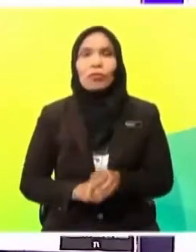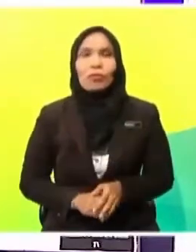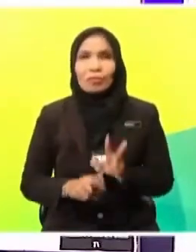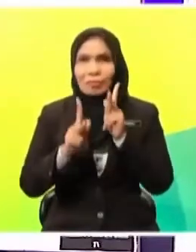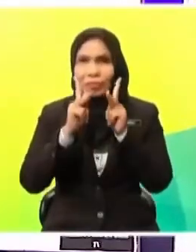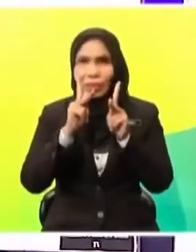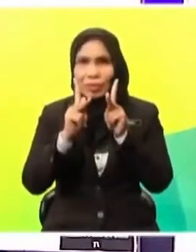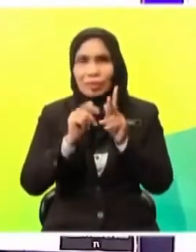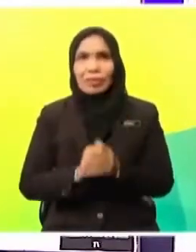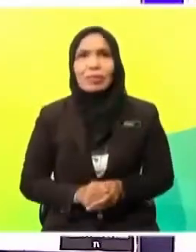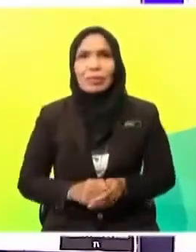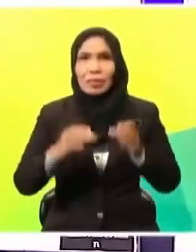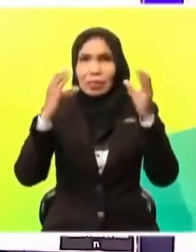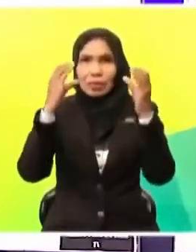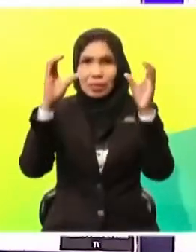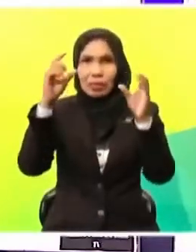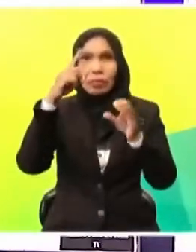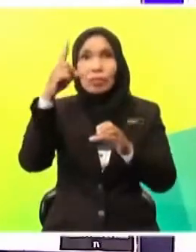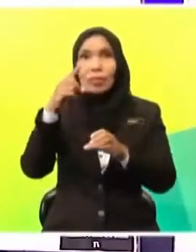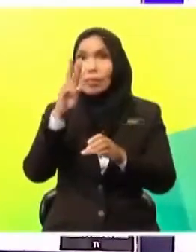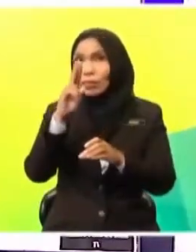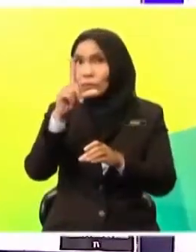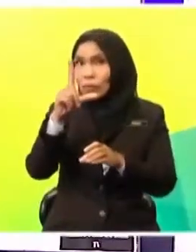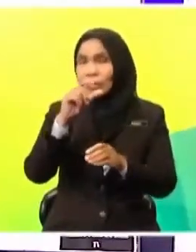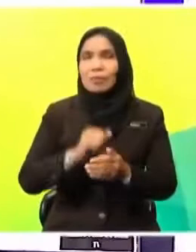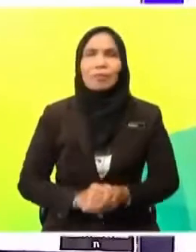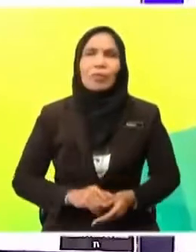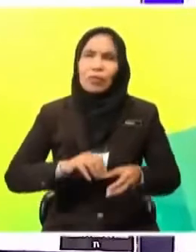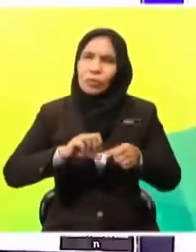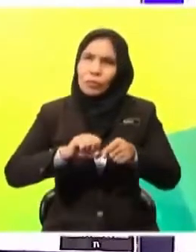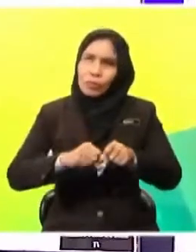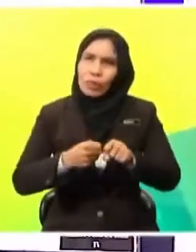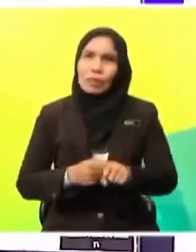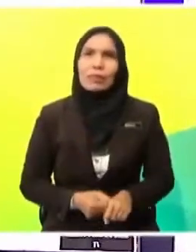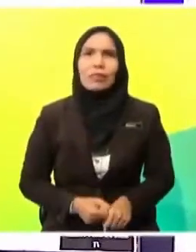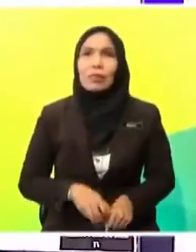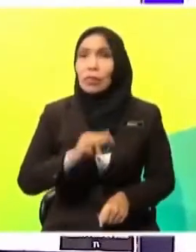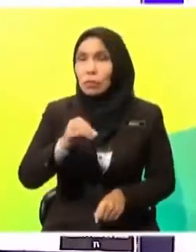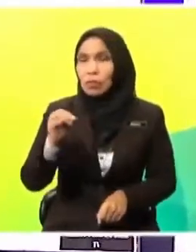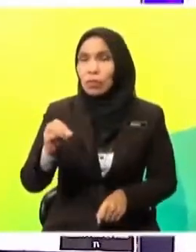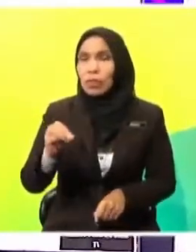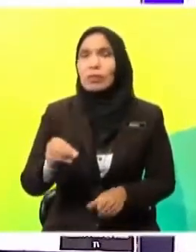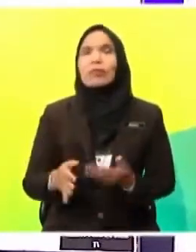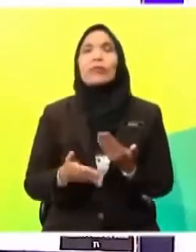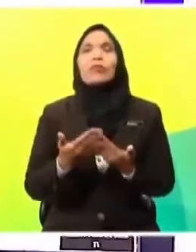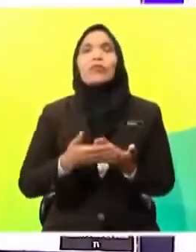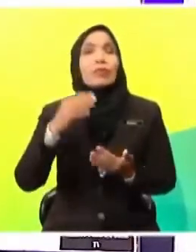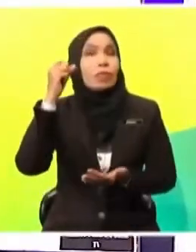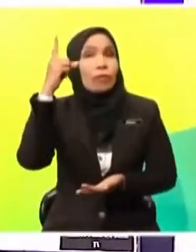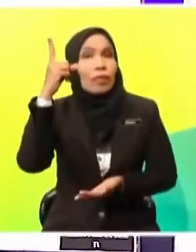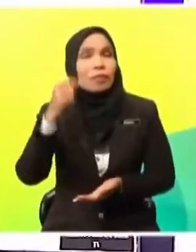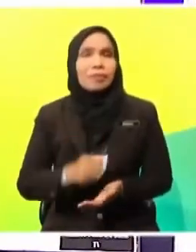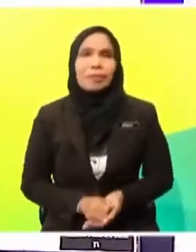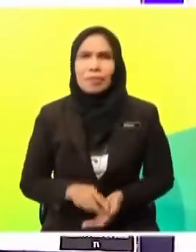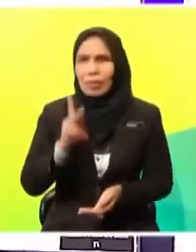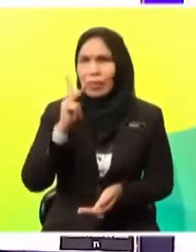teka-teki puzzle lontarkan perlu jelas tersusun dan perlahan agar mudah di ini oleh murid-murid Hah kayu percaya